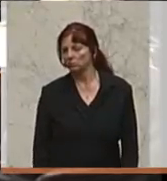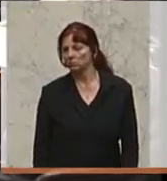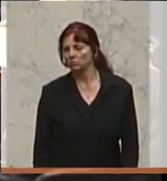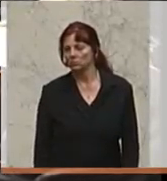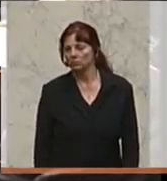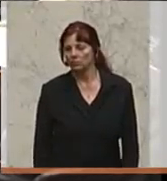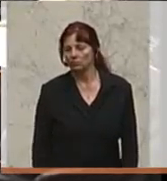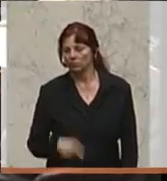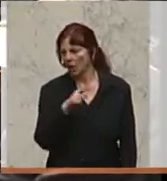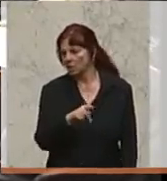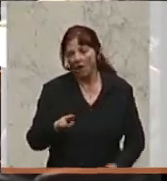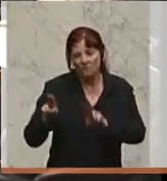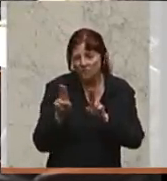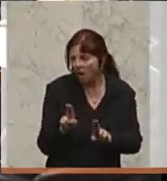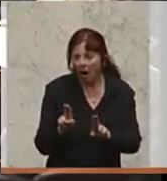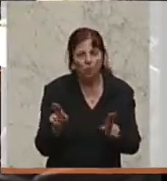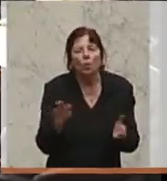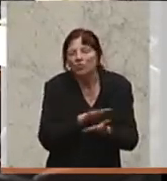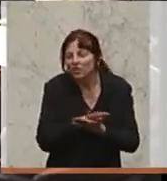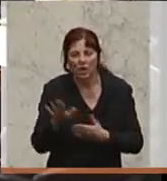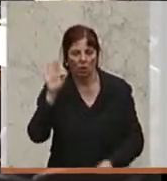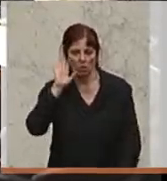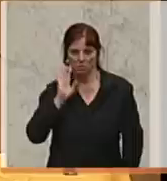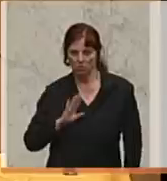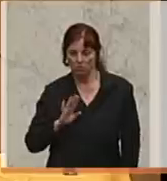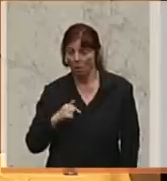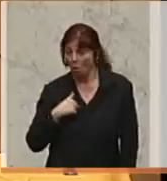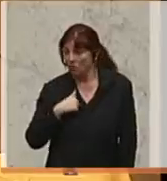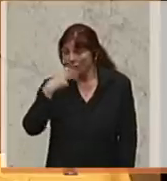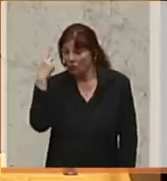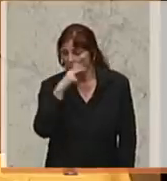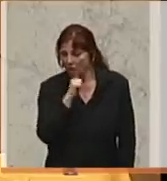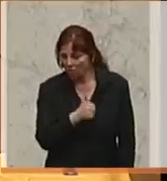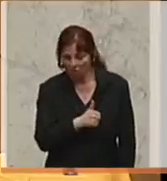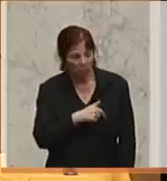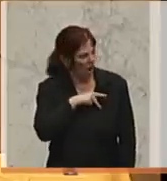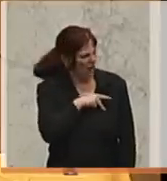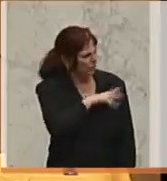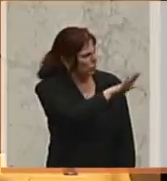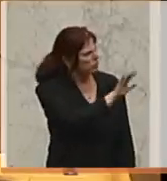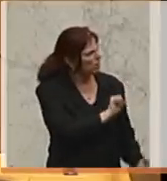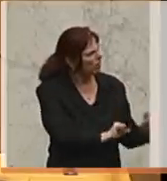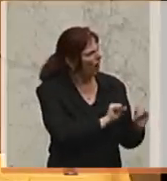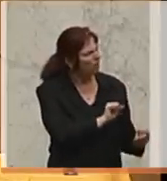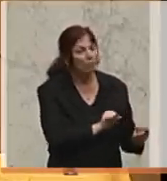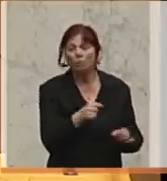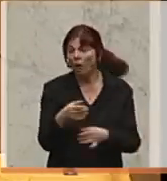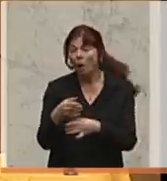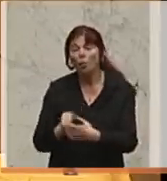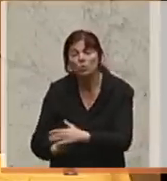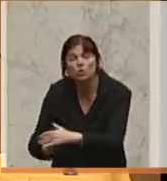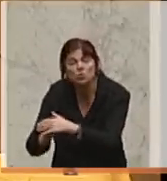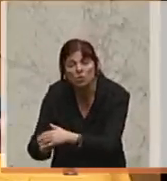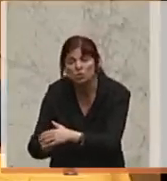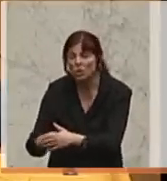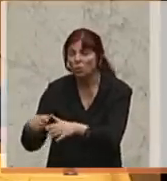Das ist wirklich unerhört. Und ich habe überhaupt kein Verständnis für die SPÖ, dass sie da die Stange hält und den Steigbügel